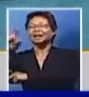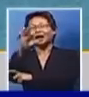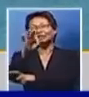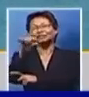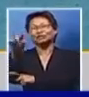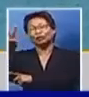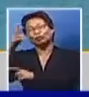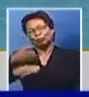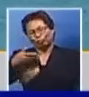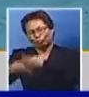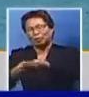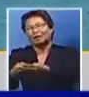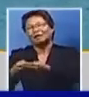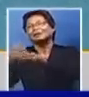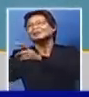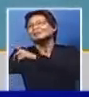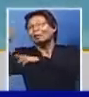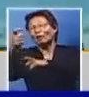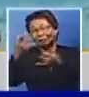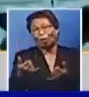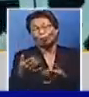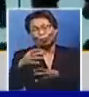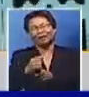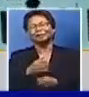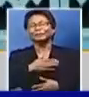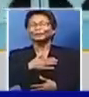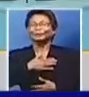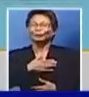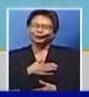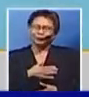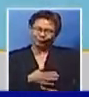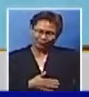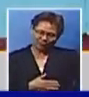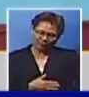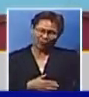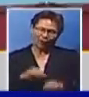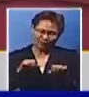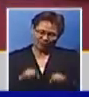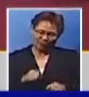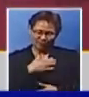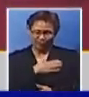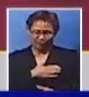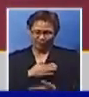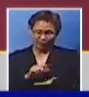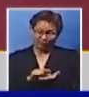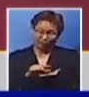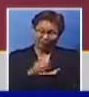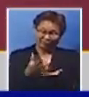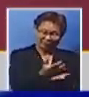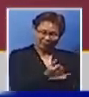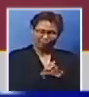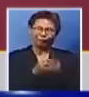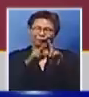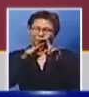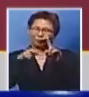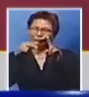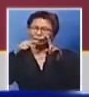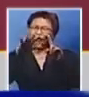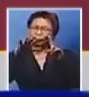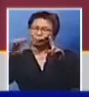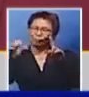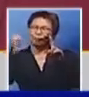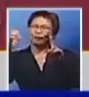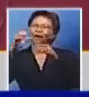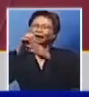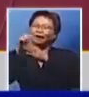sawit. Hari ini, Idris mampu menarik nafas lega apabila mampu menikmati pendapatan antara